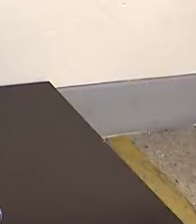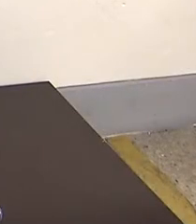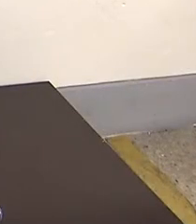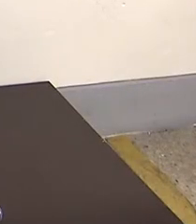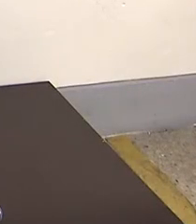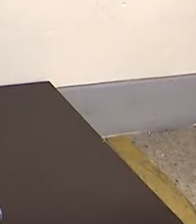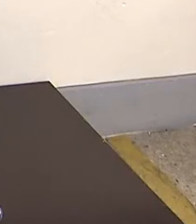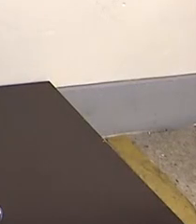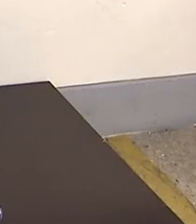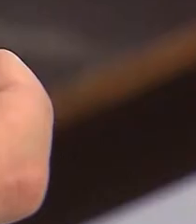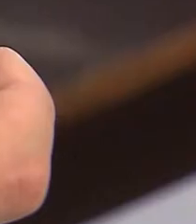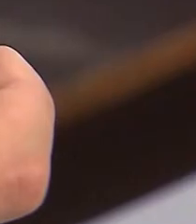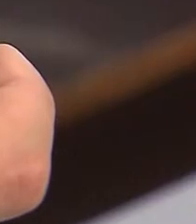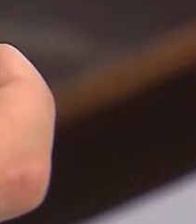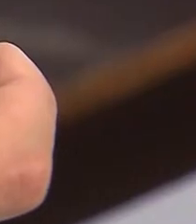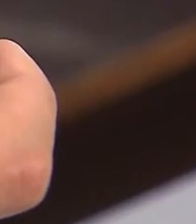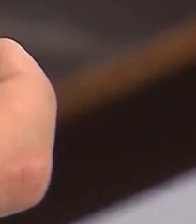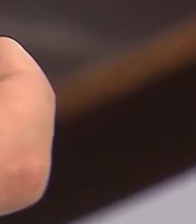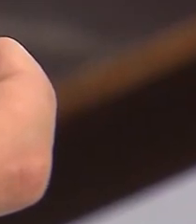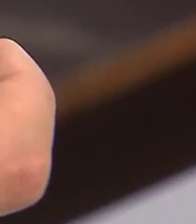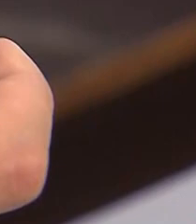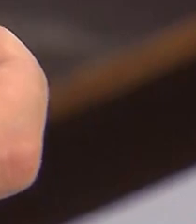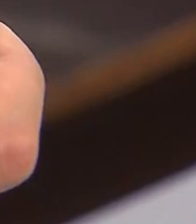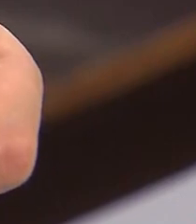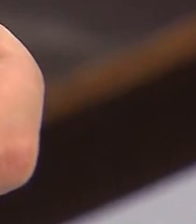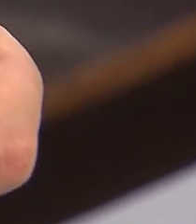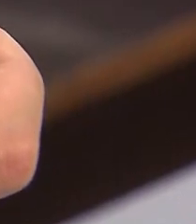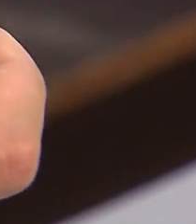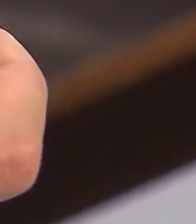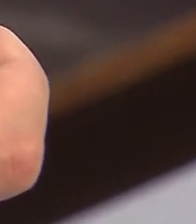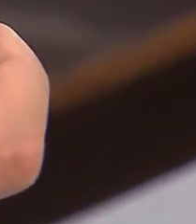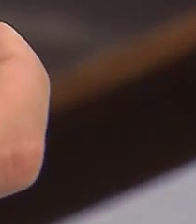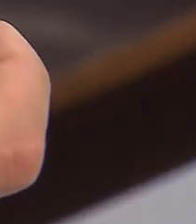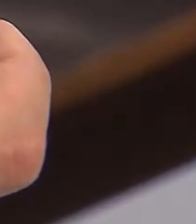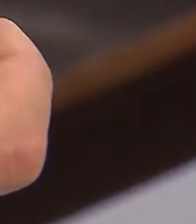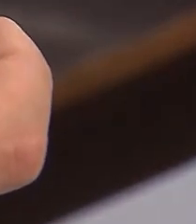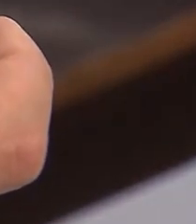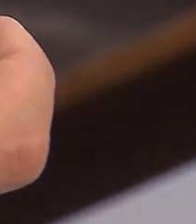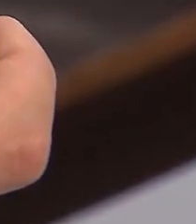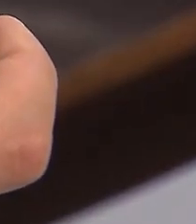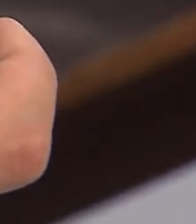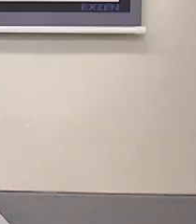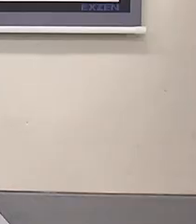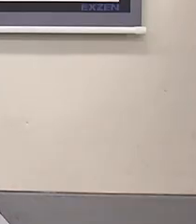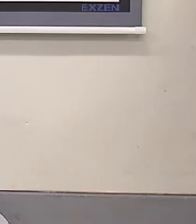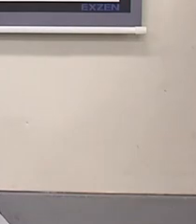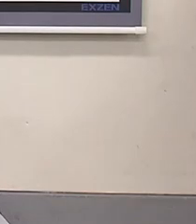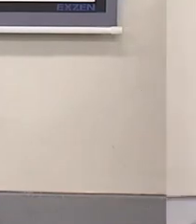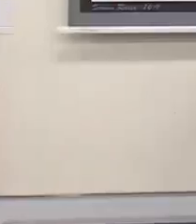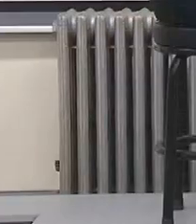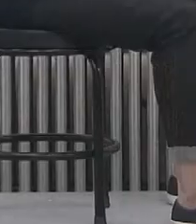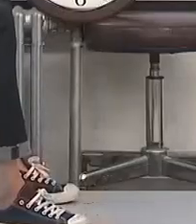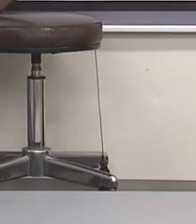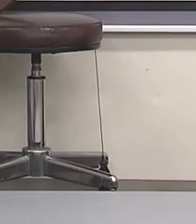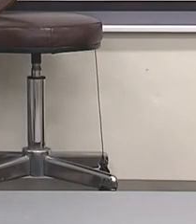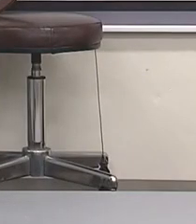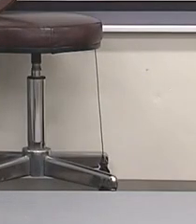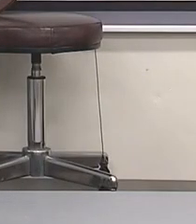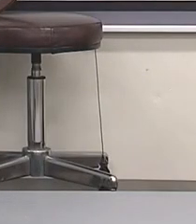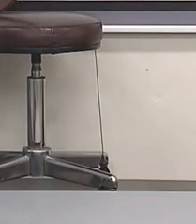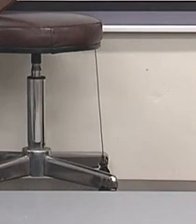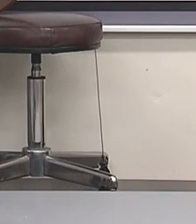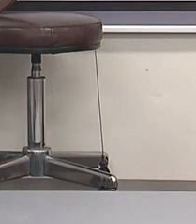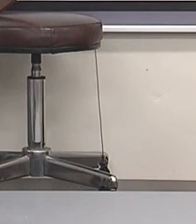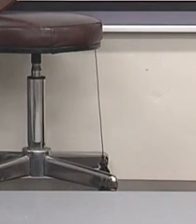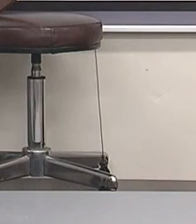하고요. 15분간 자세 변화를 관찰한 건데요. 보시면요. 5분이 지나자 일단 고개가